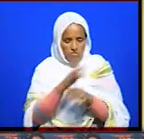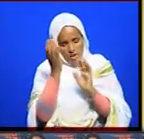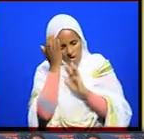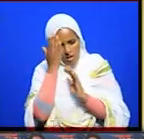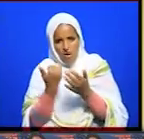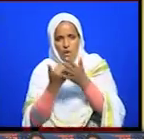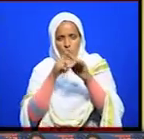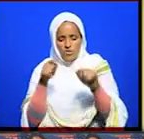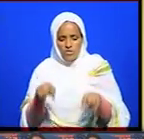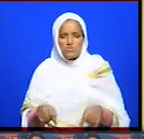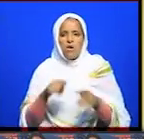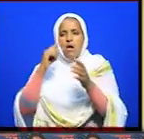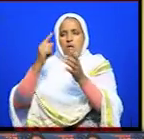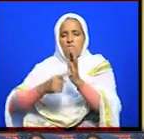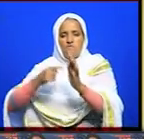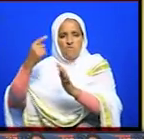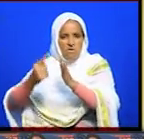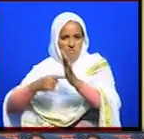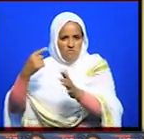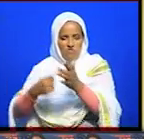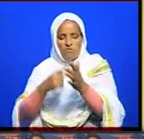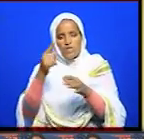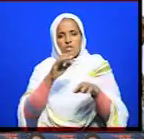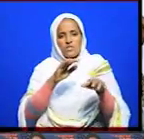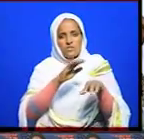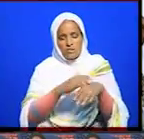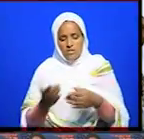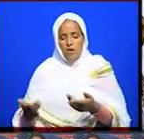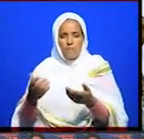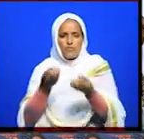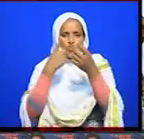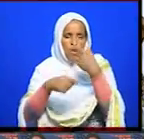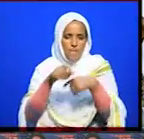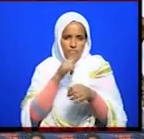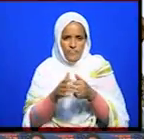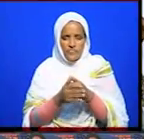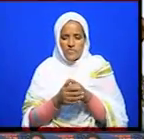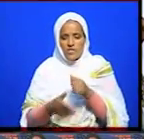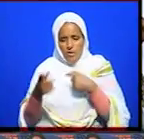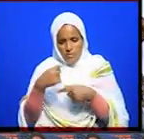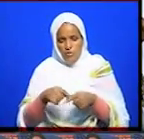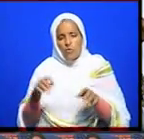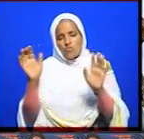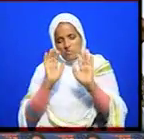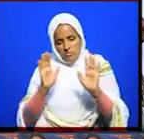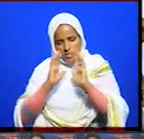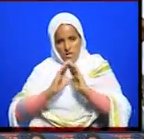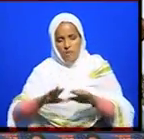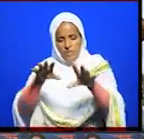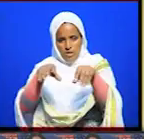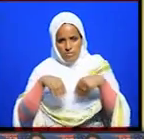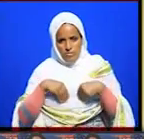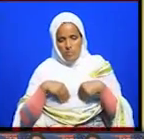ስለሆነ ቤታችን እንደዛ ነበር የምናሳድረው። አሁን ግን እዚህ አልፎ አልፎ እንደዚህ አንዳንዴ እንግዳ ነው የሚመጣው። ብዙም አይመጣም ማለት ነው።